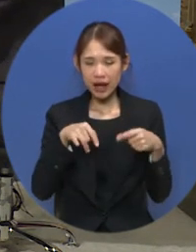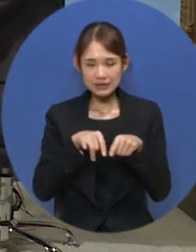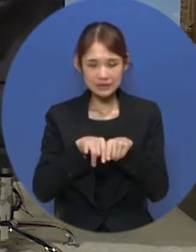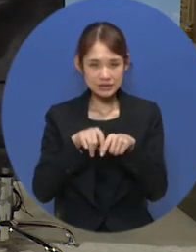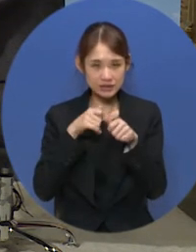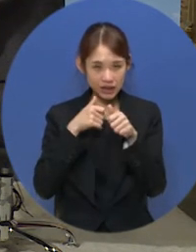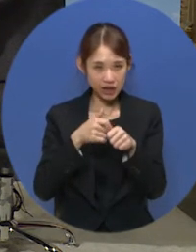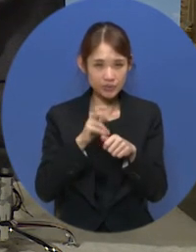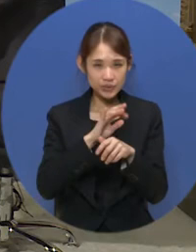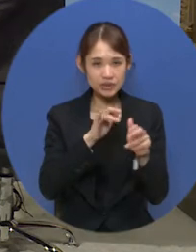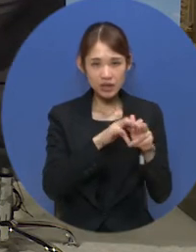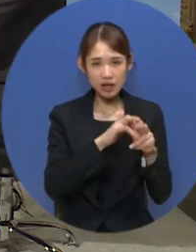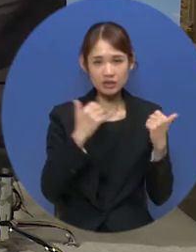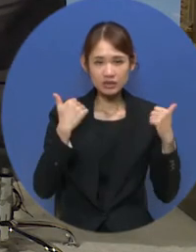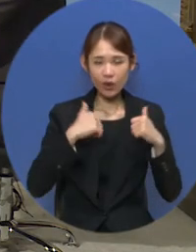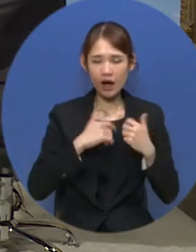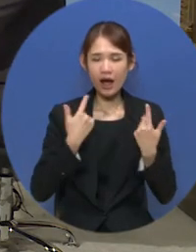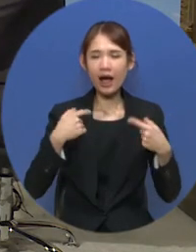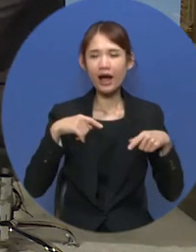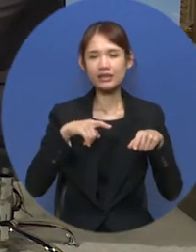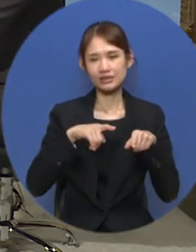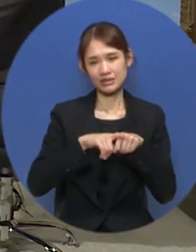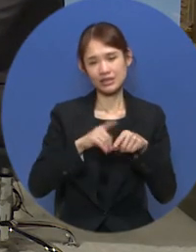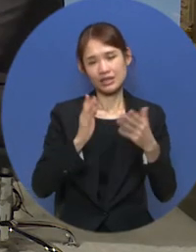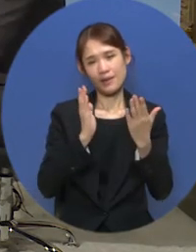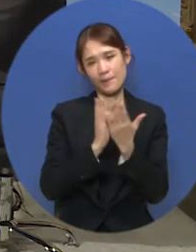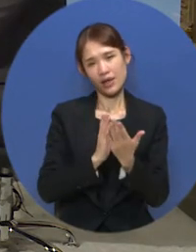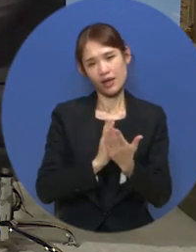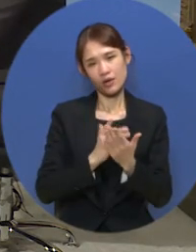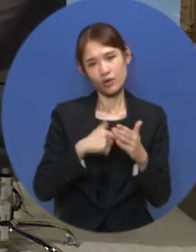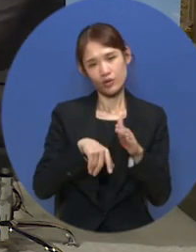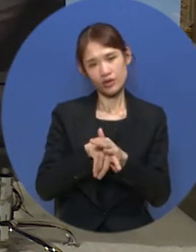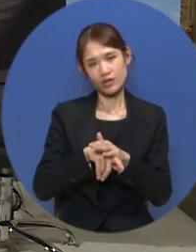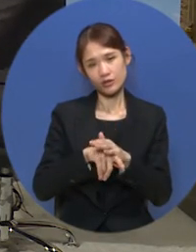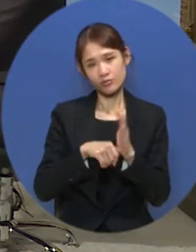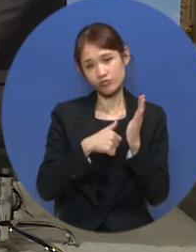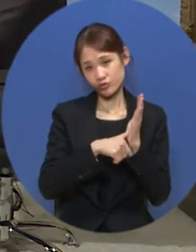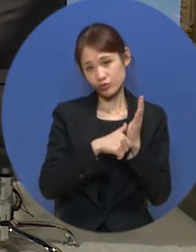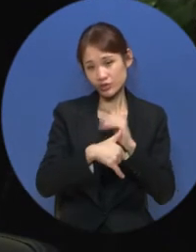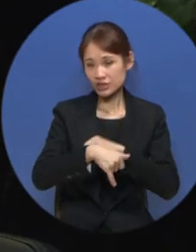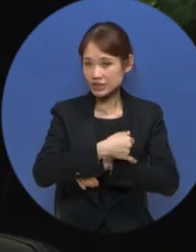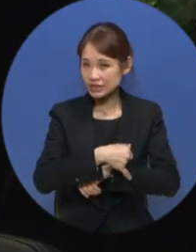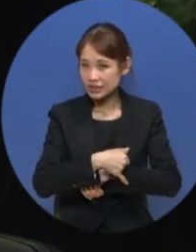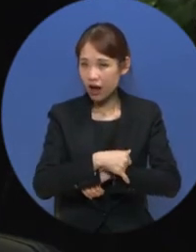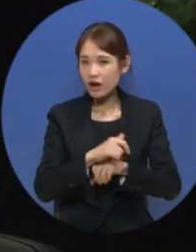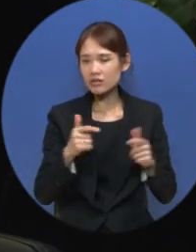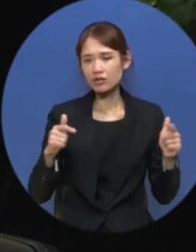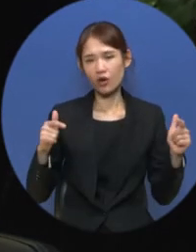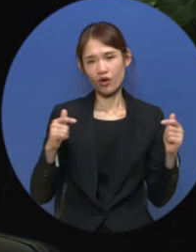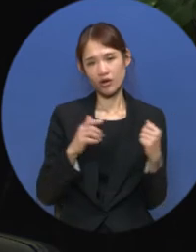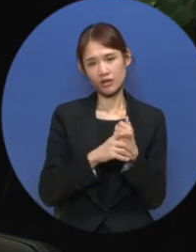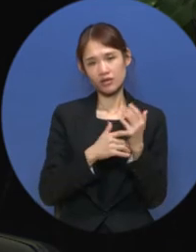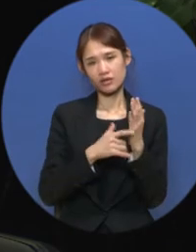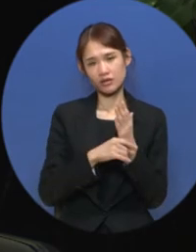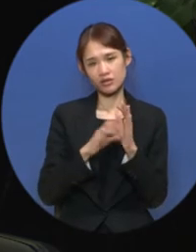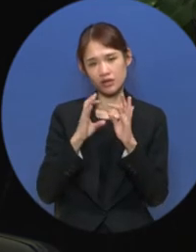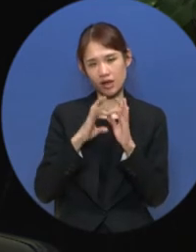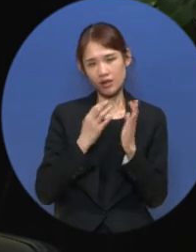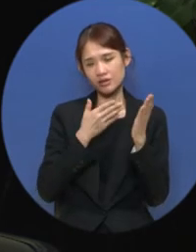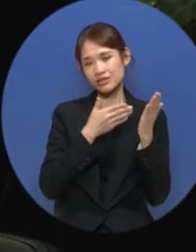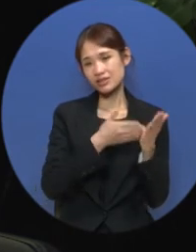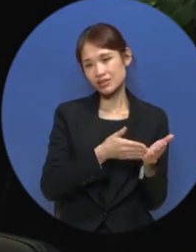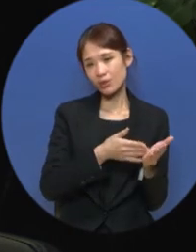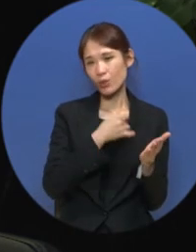예, 비장애인 의류하고 같이 이제 발맞춰 나갈 수 있는 뭐 품질이건 디자인이건 네. 그런 상품들을 이제 계속